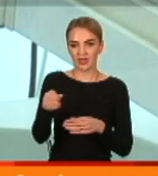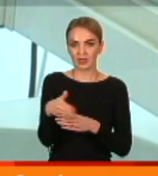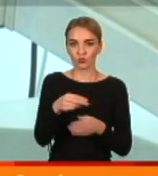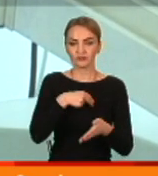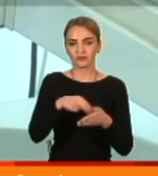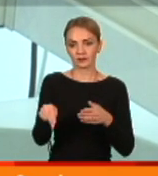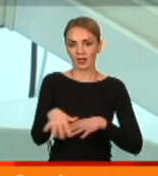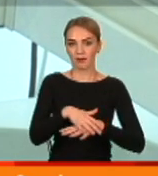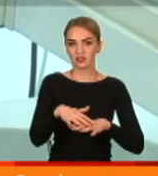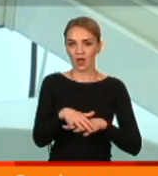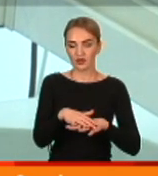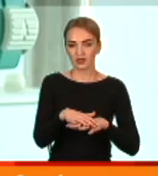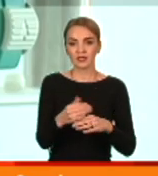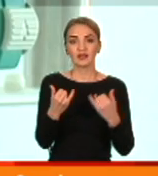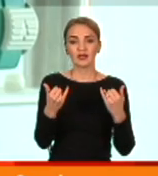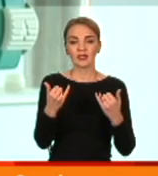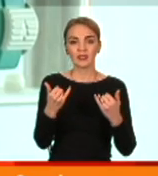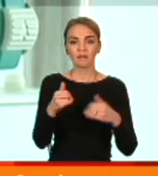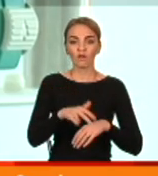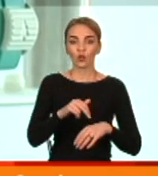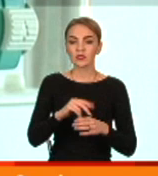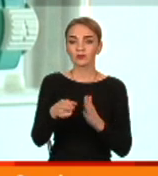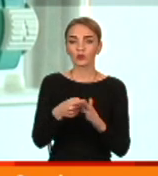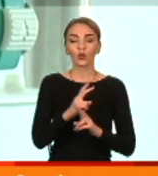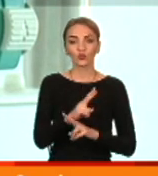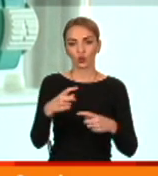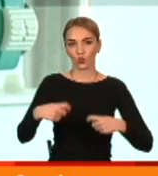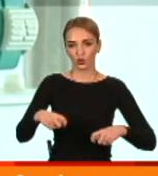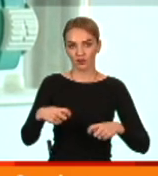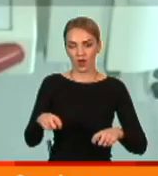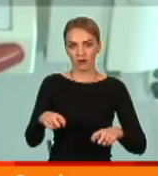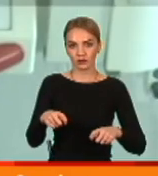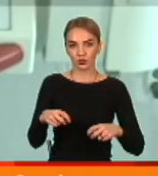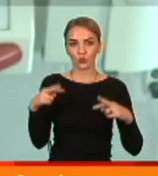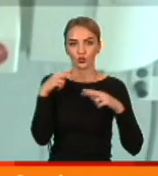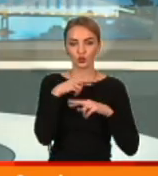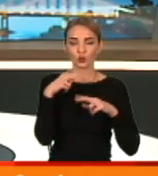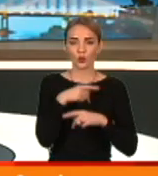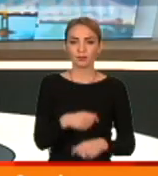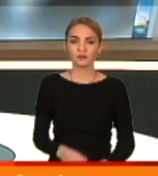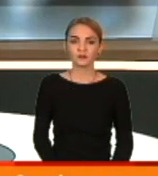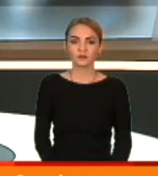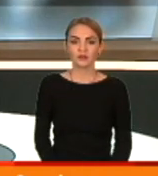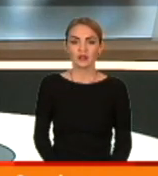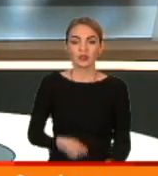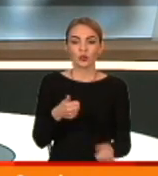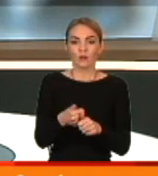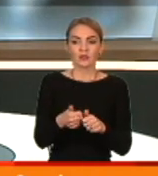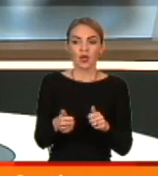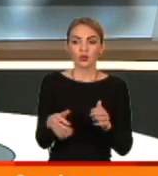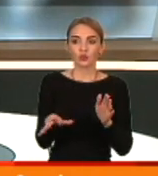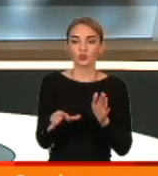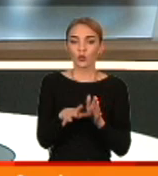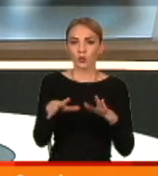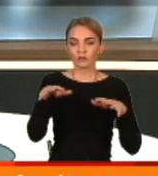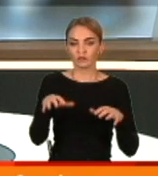на стихійному базарі. Нині правоохоронці з'ясовують, хто торгував трунком. Слідом за струмом зникла